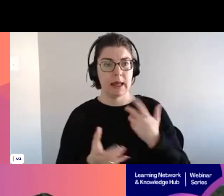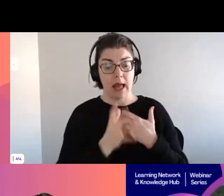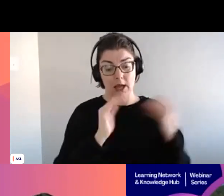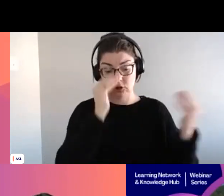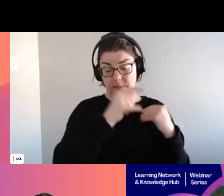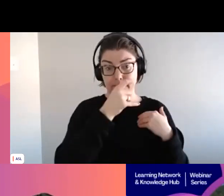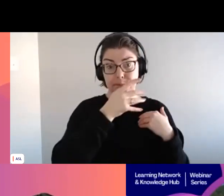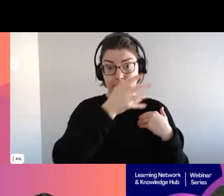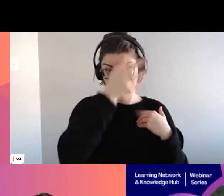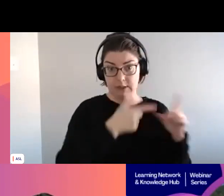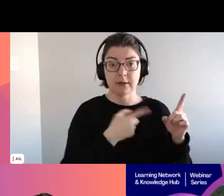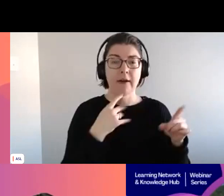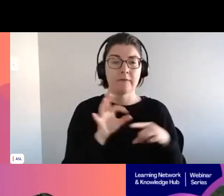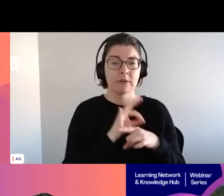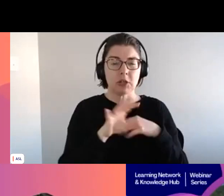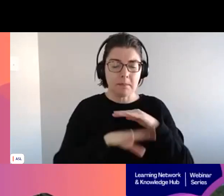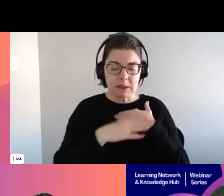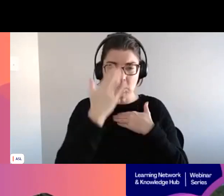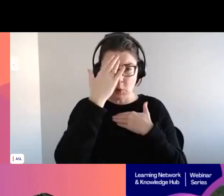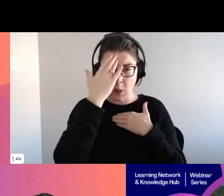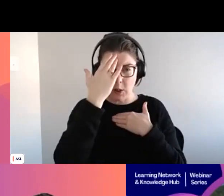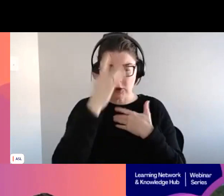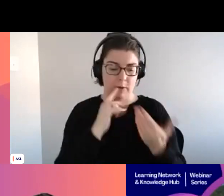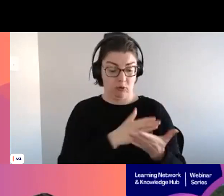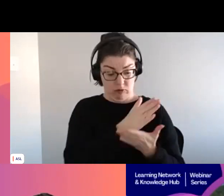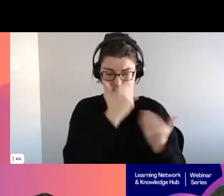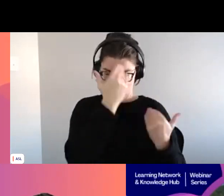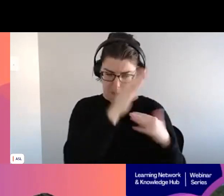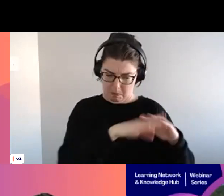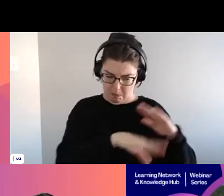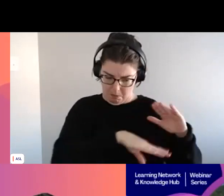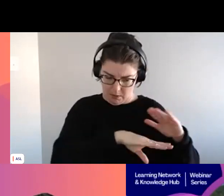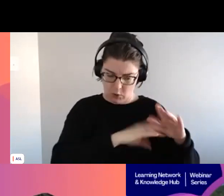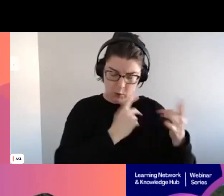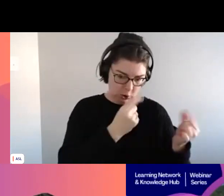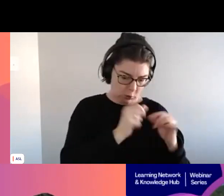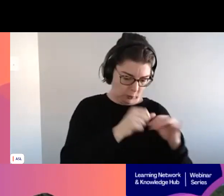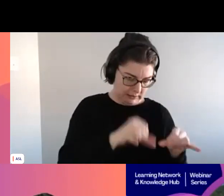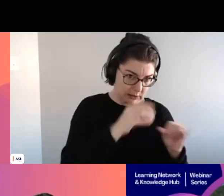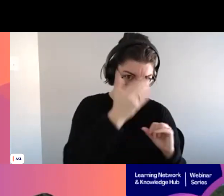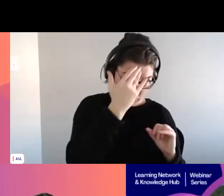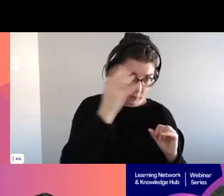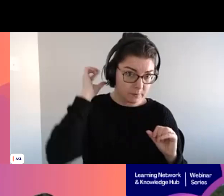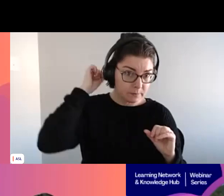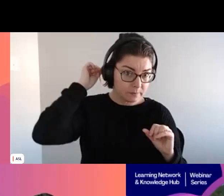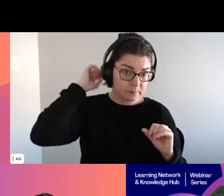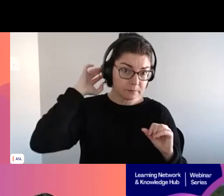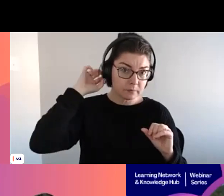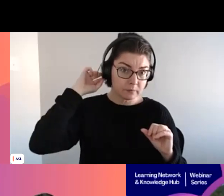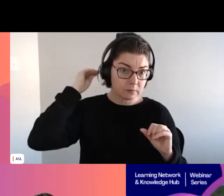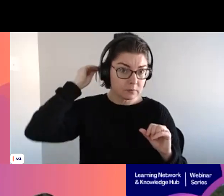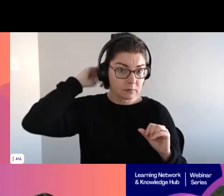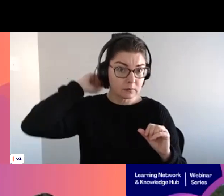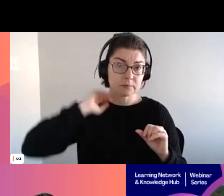l'égard du système de justice au moins les adultes normalement ont une idée de quels sont leurs droits est-ce qu'ils peuvent faire pour naviguer